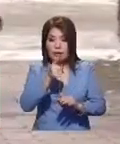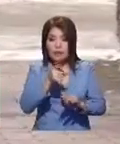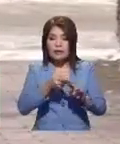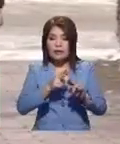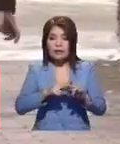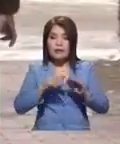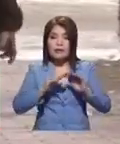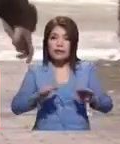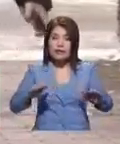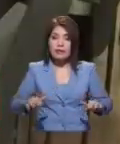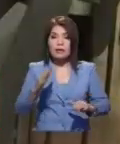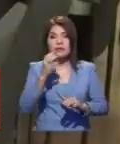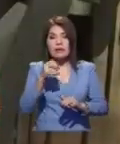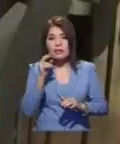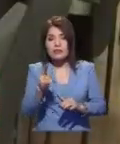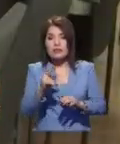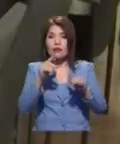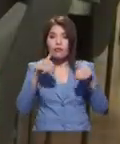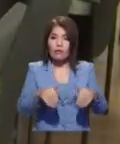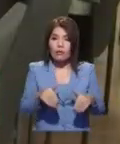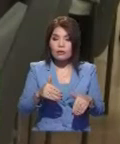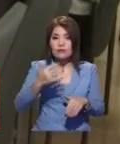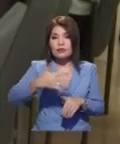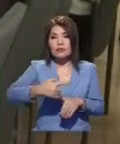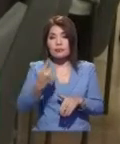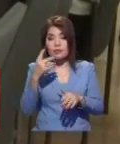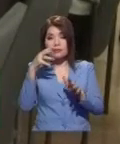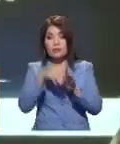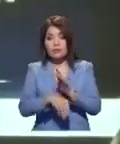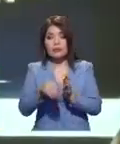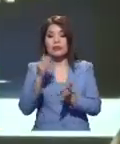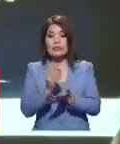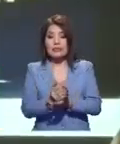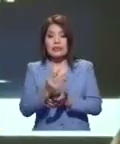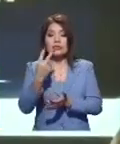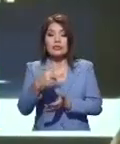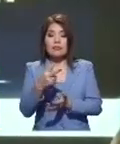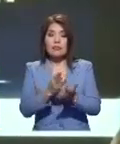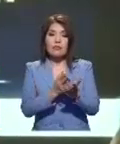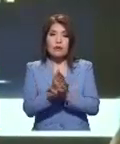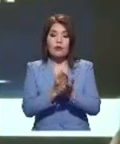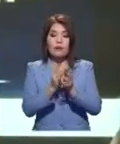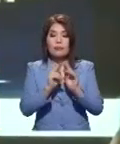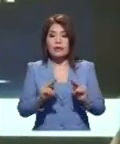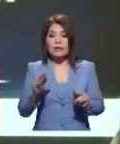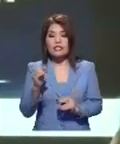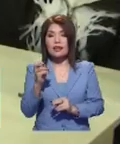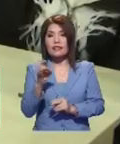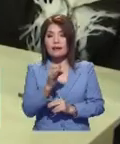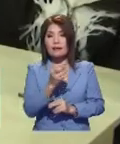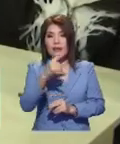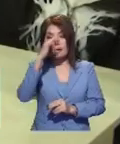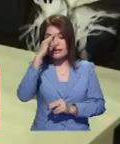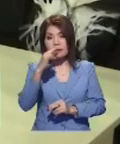мектеп, балабақша мен колледж сынды 51 мекемемен толыққан. 20 жылдан бері ұстаздық етіп келе жатқан Жанар Маратқызы қазақ тілі мен